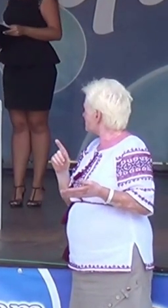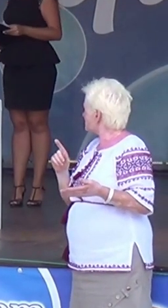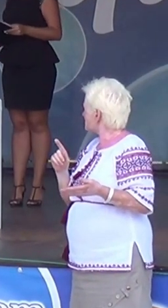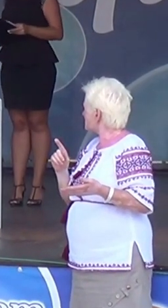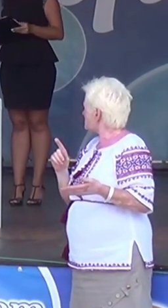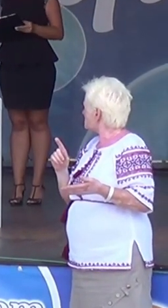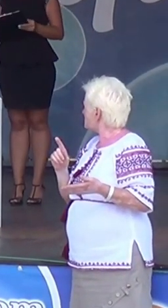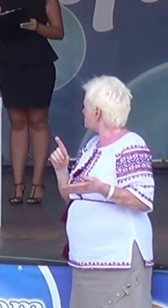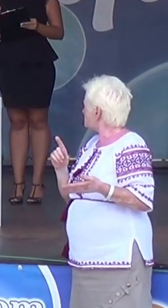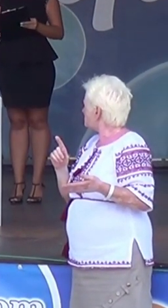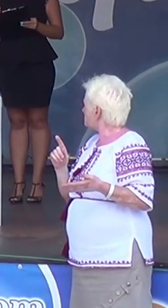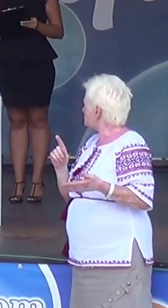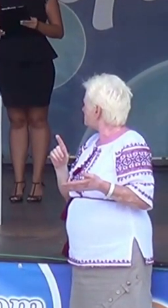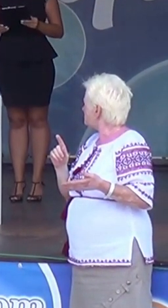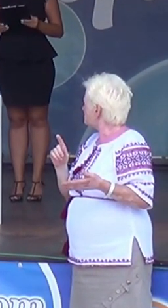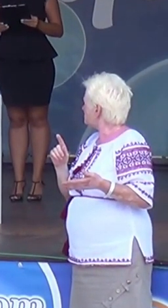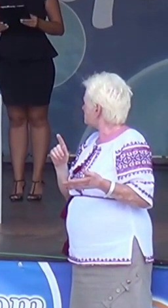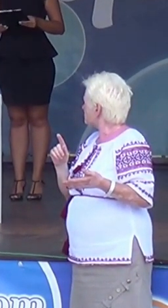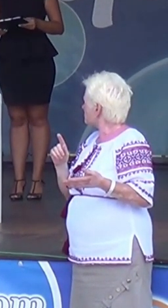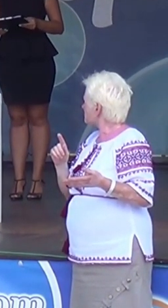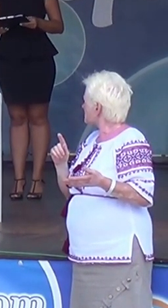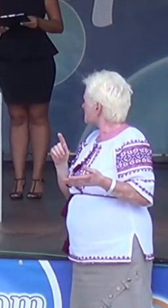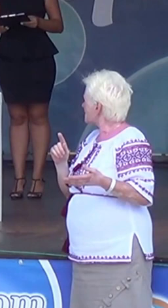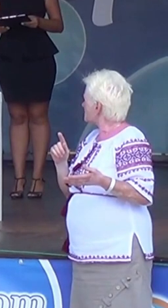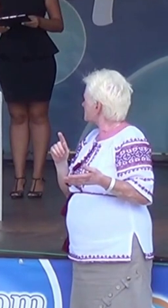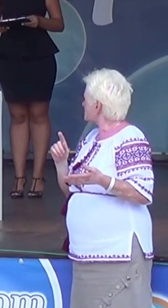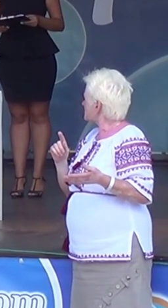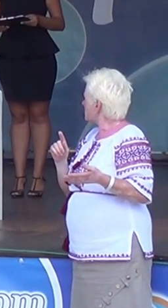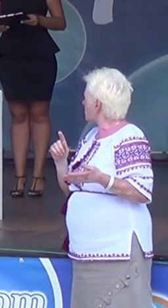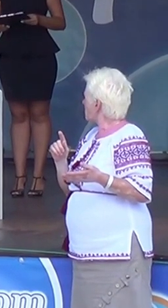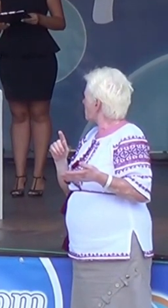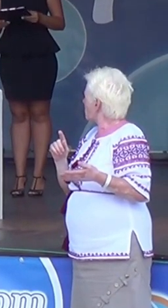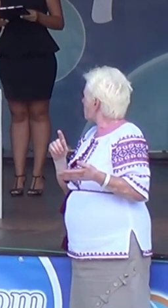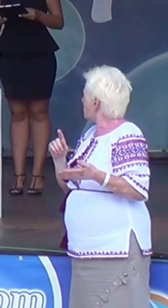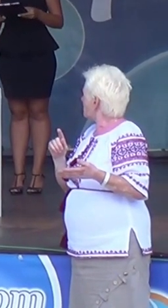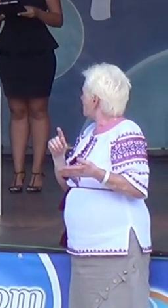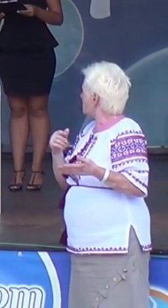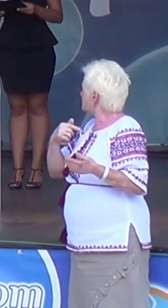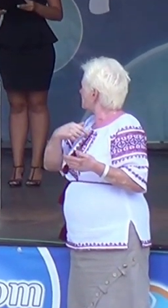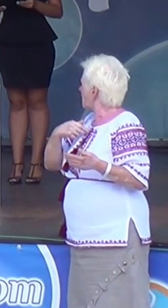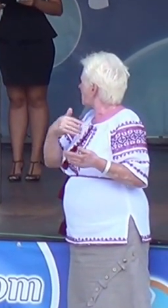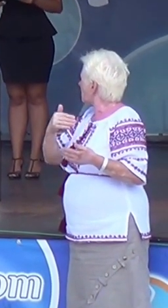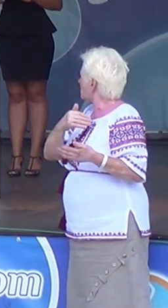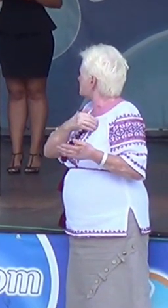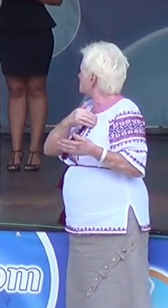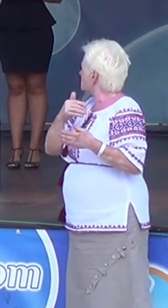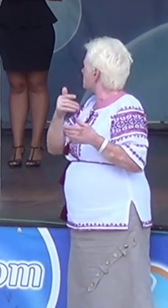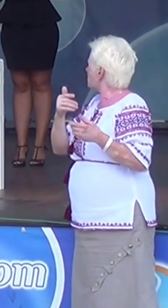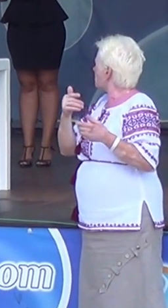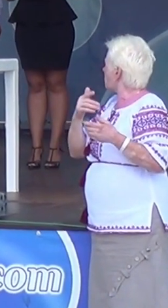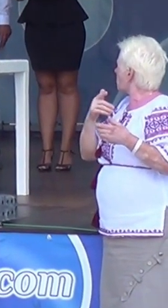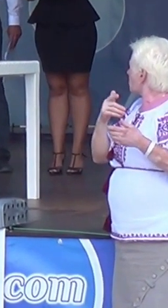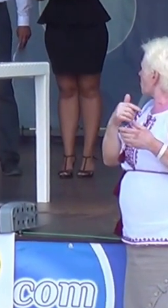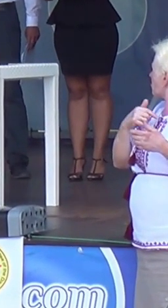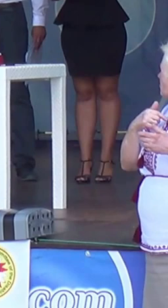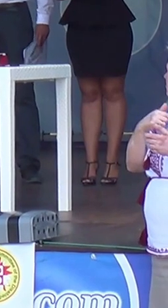Кранево, което е проява на много добър вкус от страна на организаторите. Я изключително горд тем,